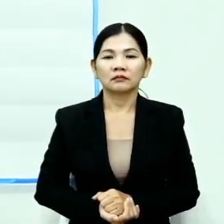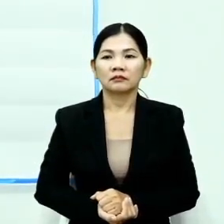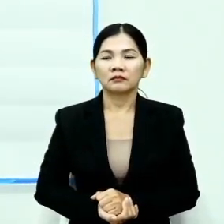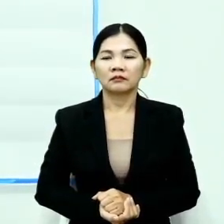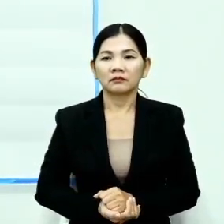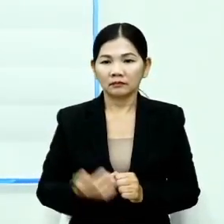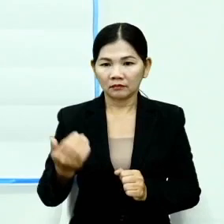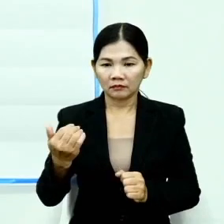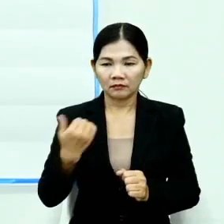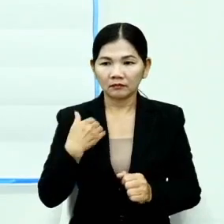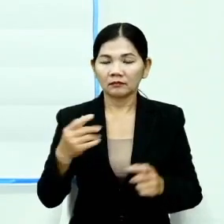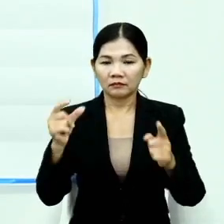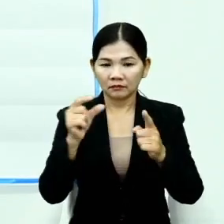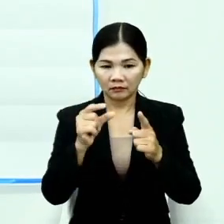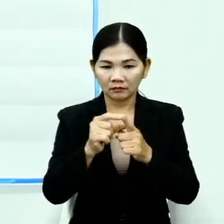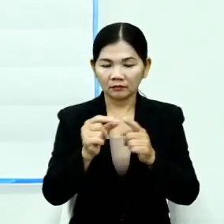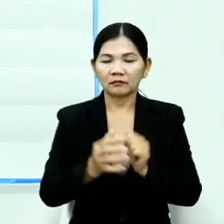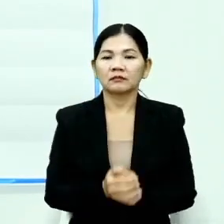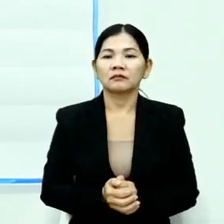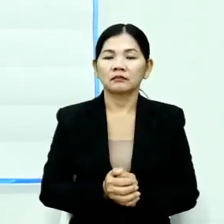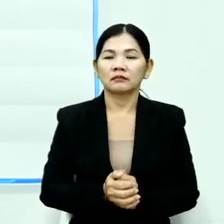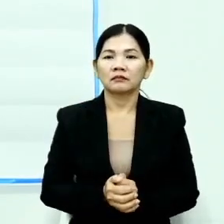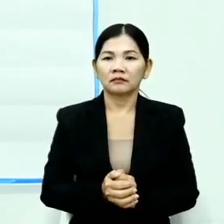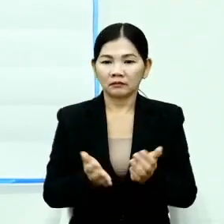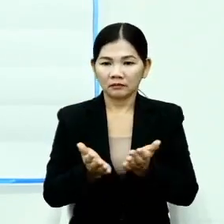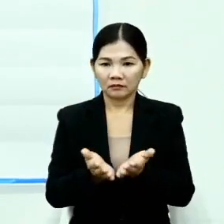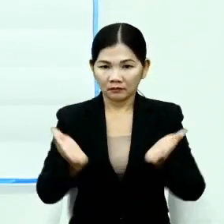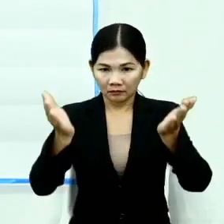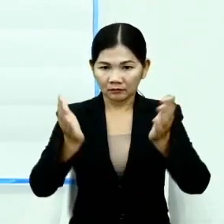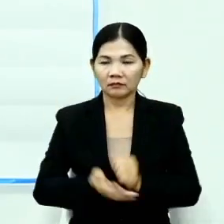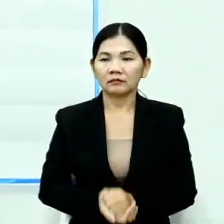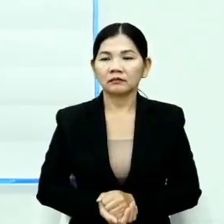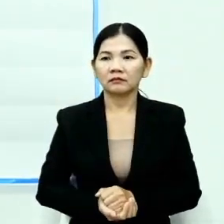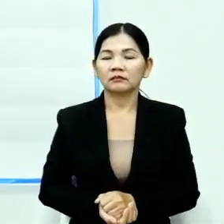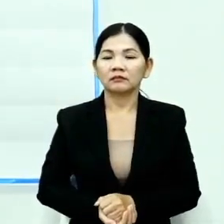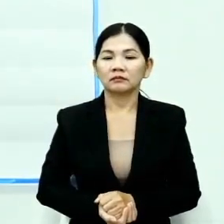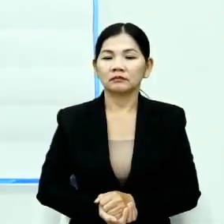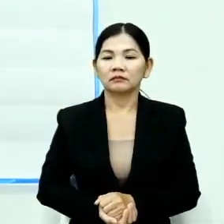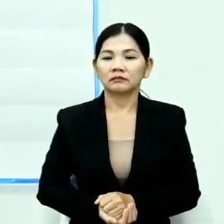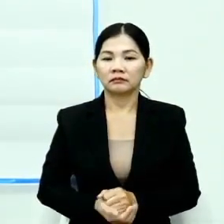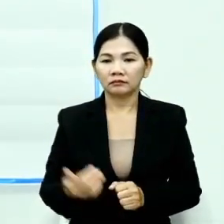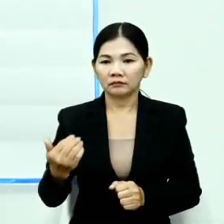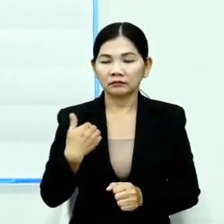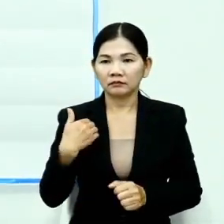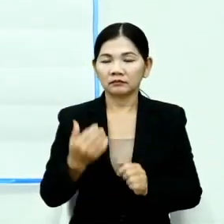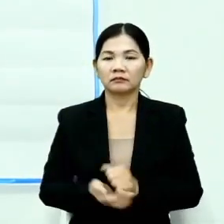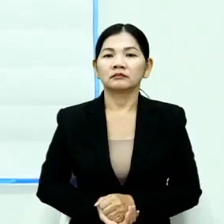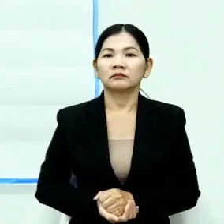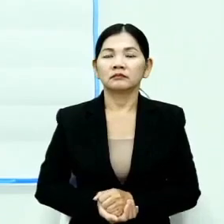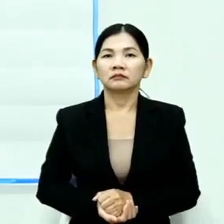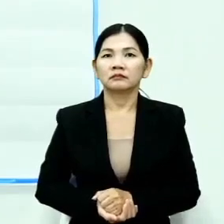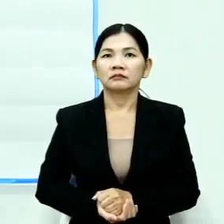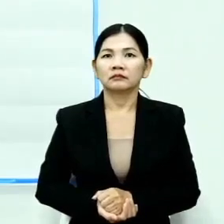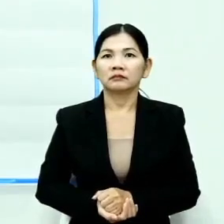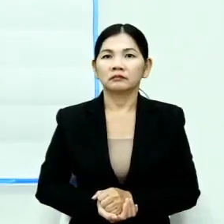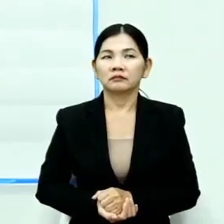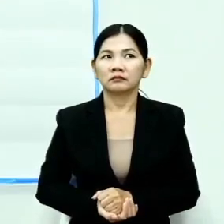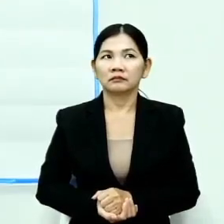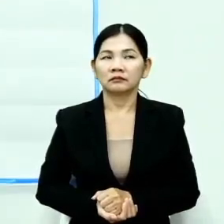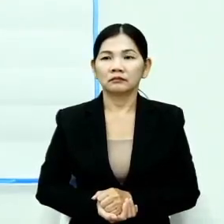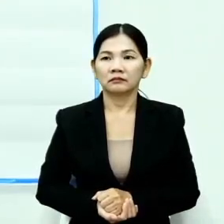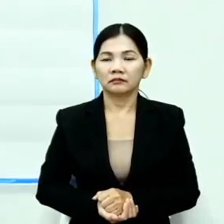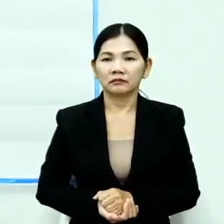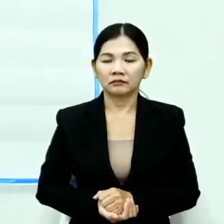ដើម្បីឲ្យបានទៅជាពាក្យតើដែលមានរូបភាពនៅខាងលើនេះណាចាអញ្ចឹងគឺ